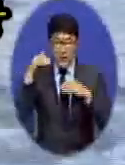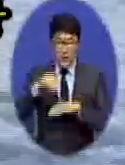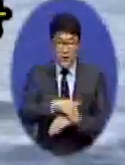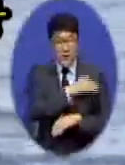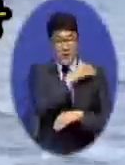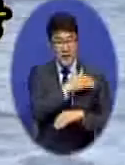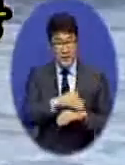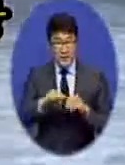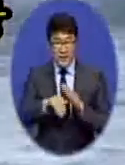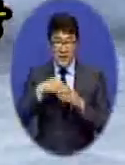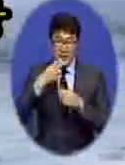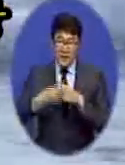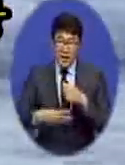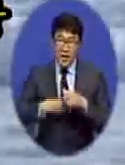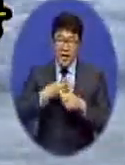3년 동안